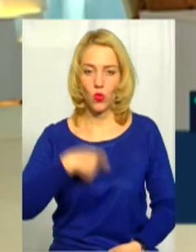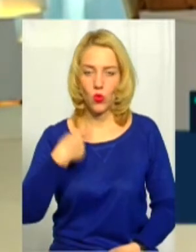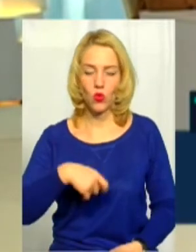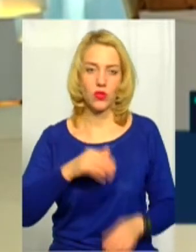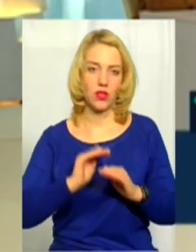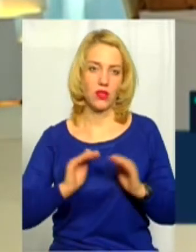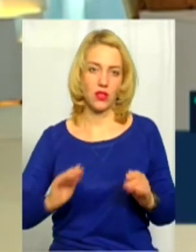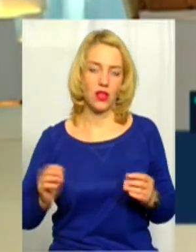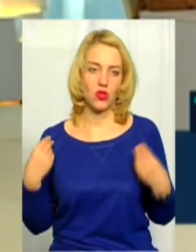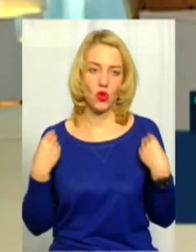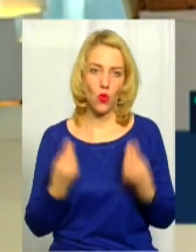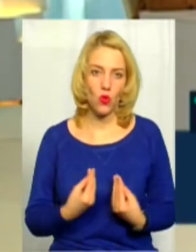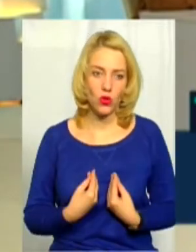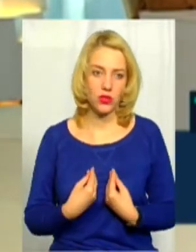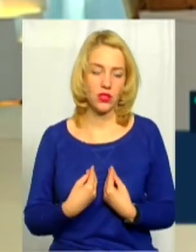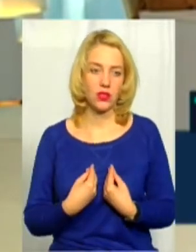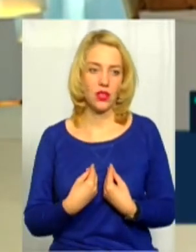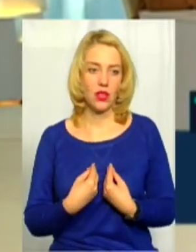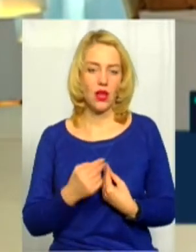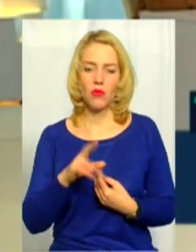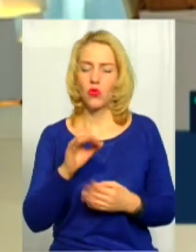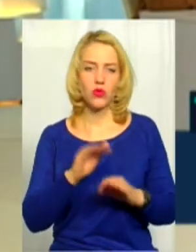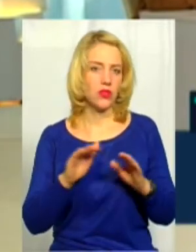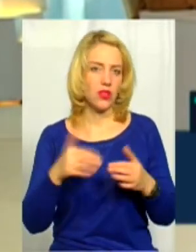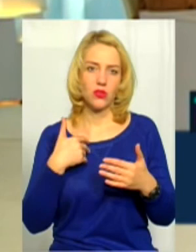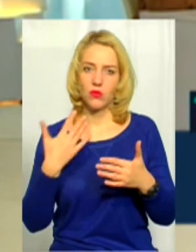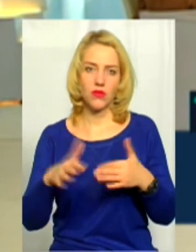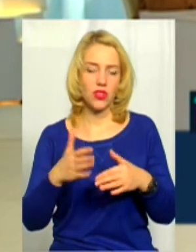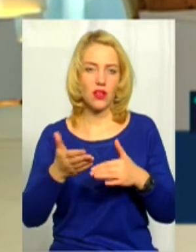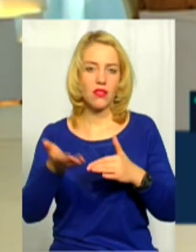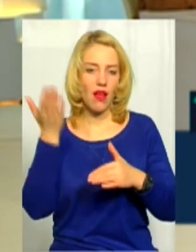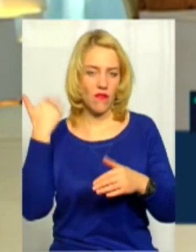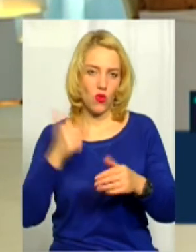дитячий одяг. По-дитячому ми вже взагалі давно йдемо в тренді.